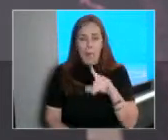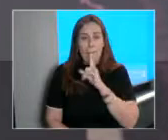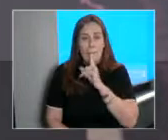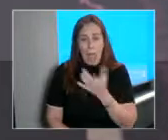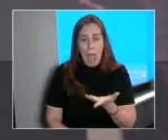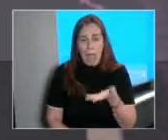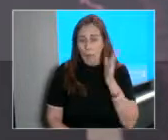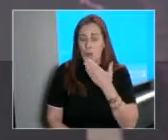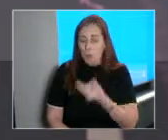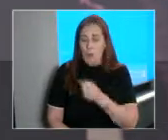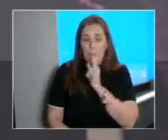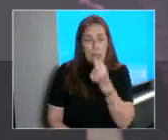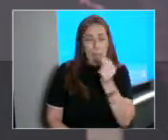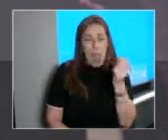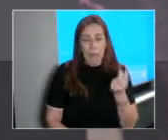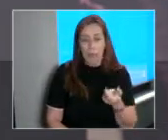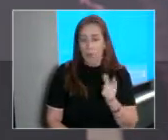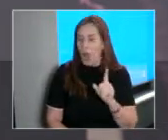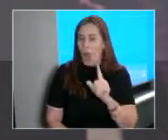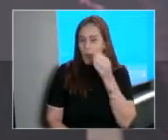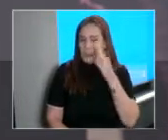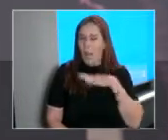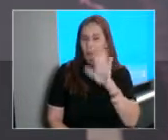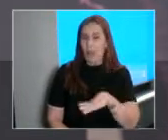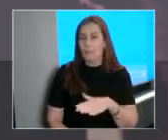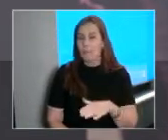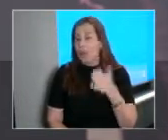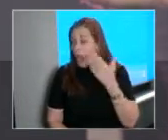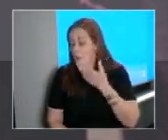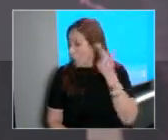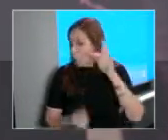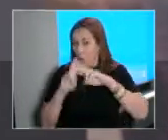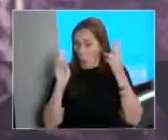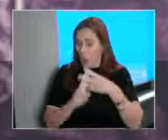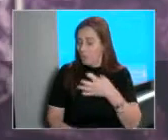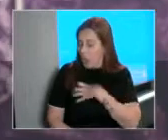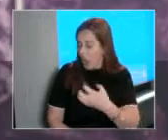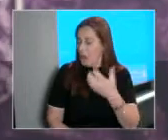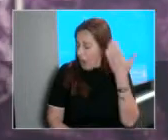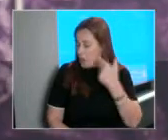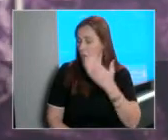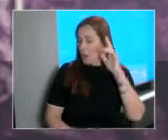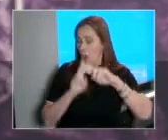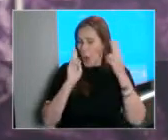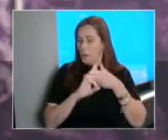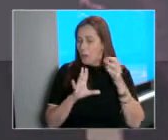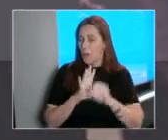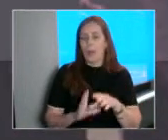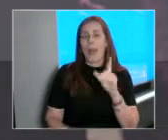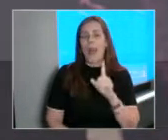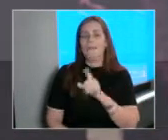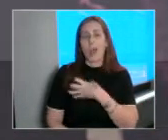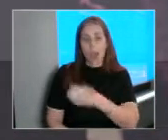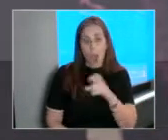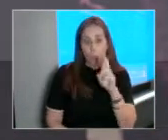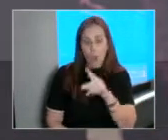הבילויים, זה לא שמו שם את הפוקוס. היה יהודים בכל העולם, וצרות וצרכים בכל העולם, ותרומות. הוא